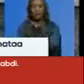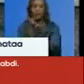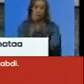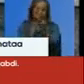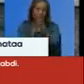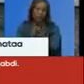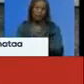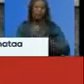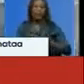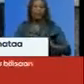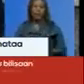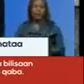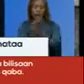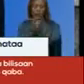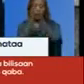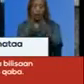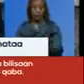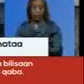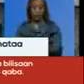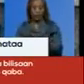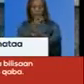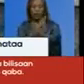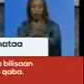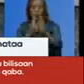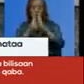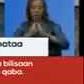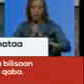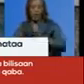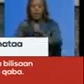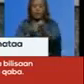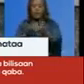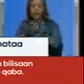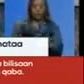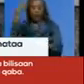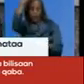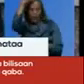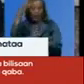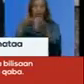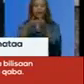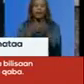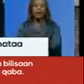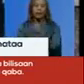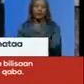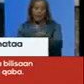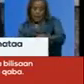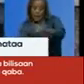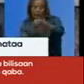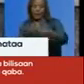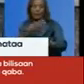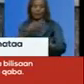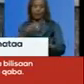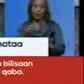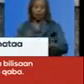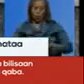ማክበር አለበት። ዴሞክራሲን ከዜጎች ሰላማዊ እንቅስቃሴና ከመንግስት መሪነት ደጋፊነትና